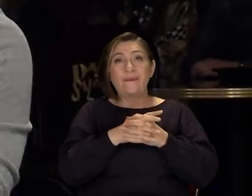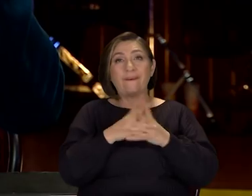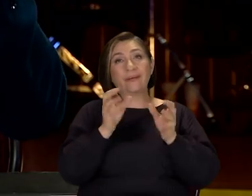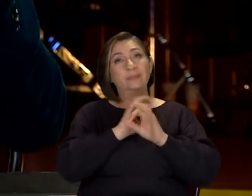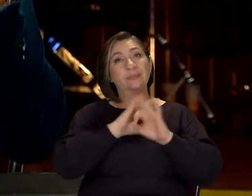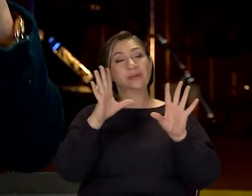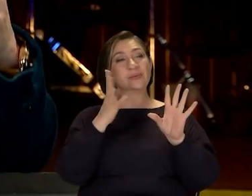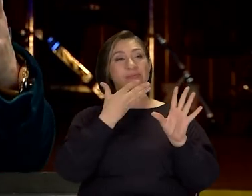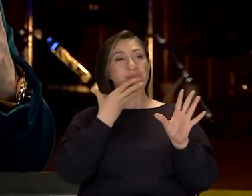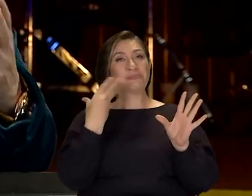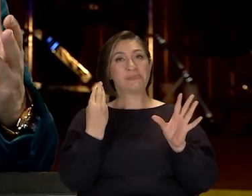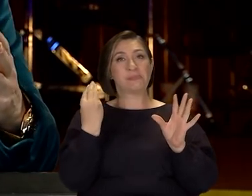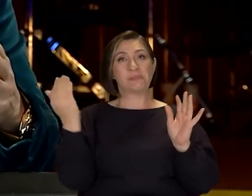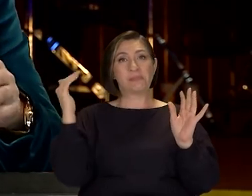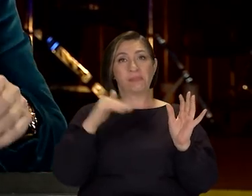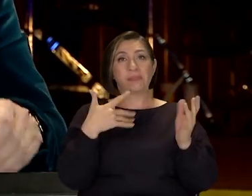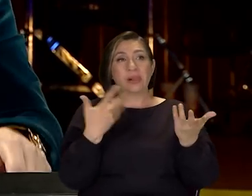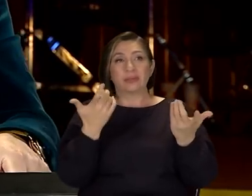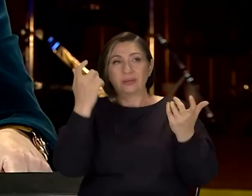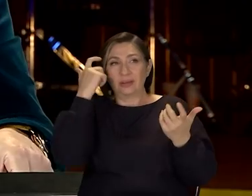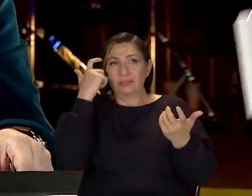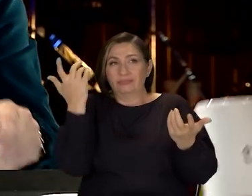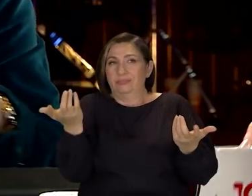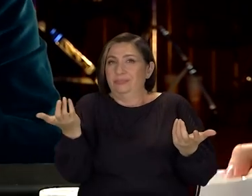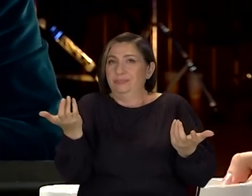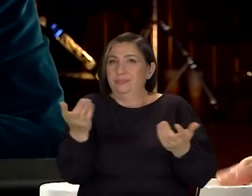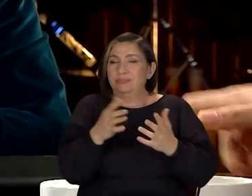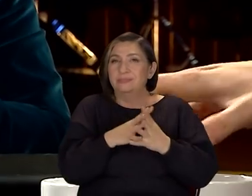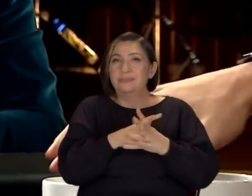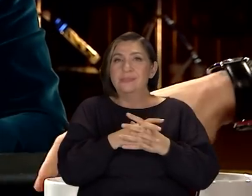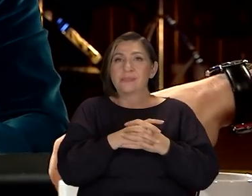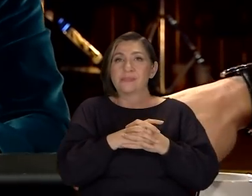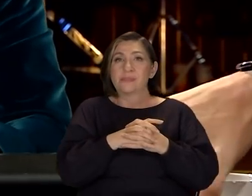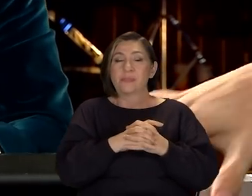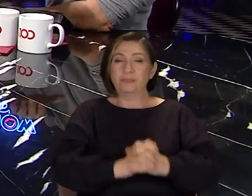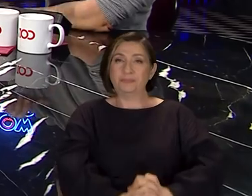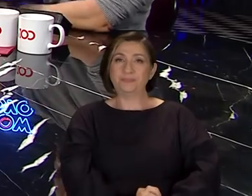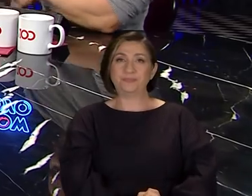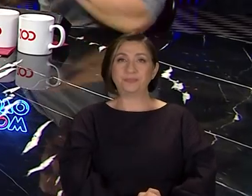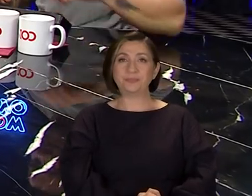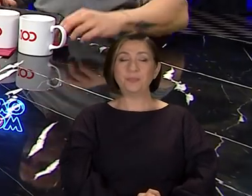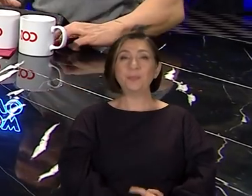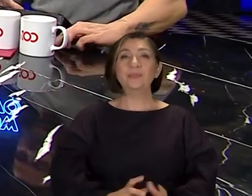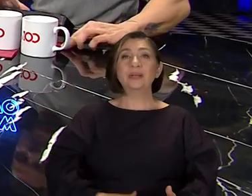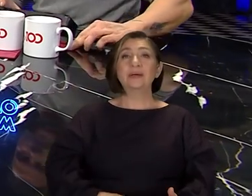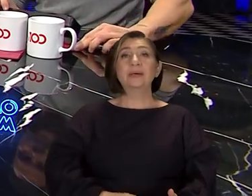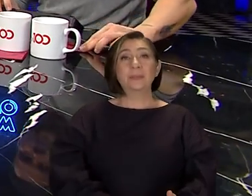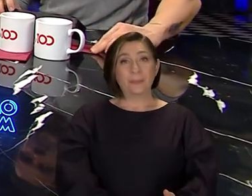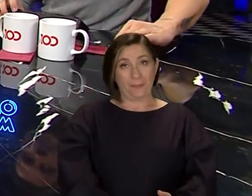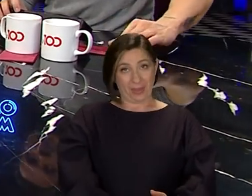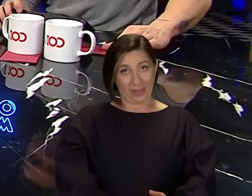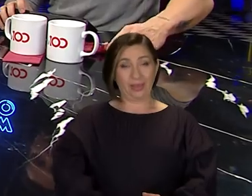gibi, kurabiye gibi gelmişsin. Nereden tanıyayım? Yani. İgnor ediyor kafa direkt. Evet, senin kesinlikle. Kafa. Peki